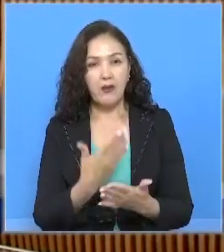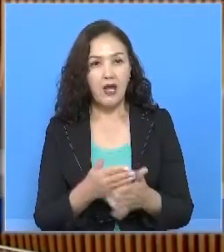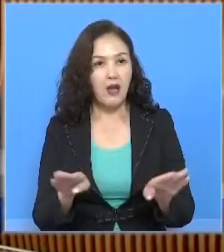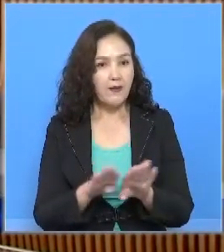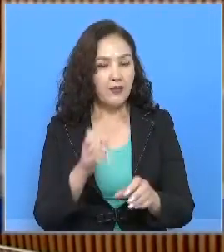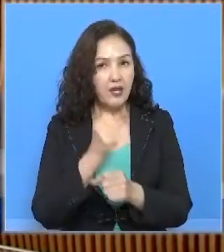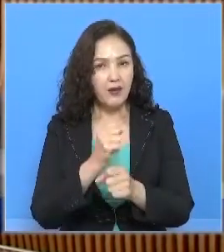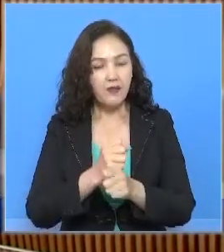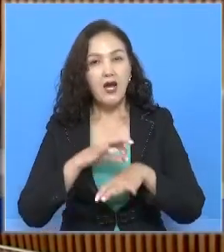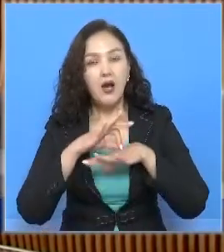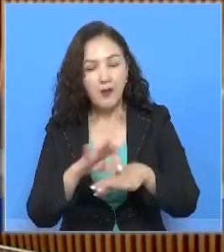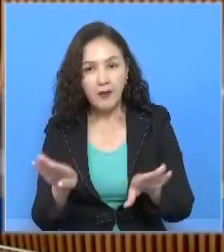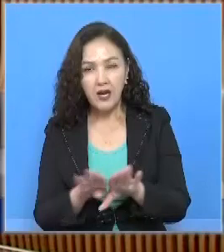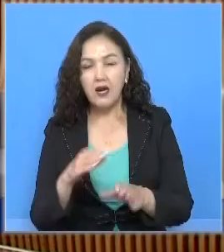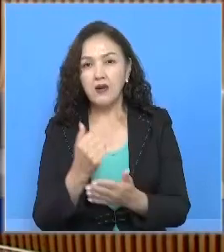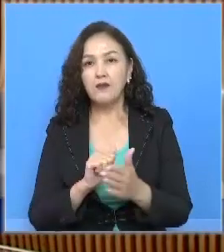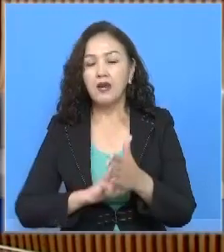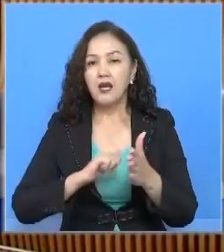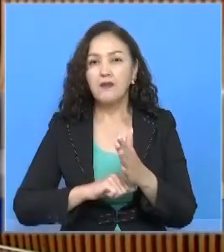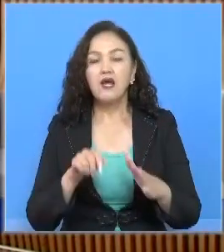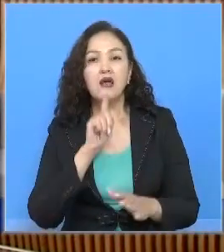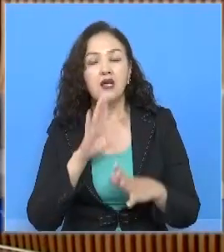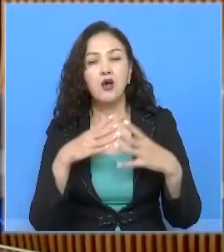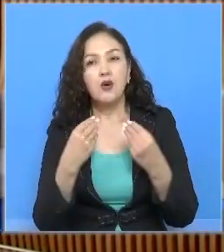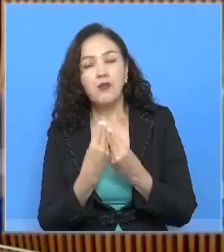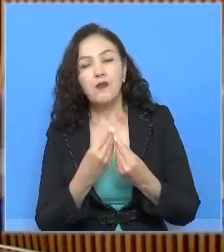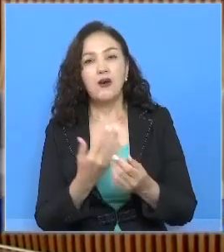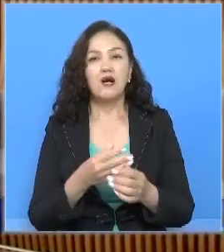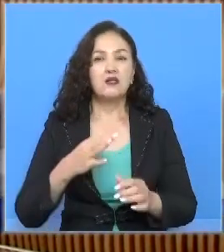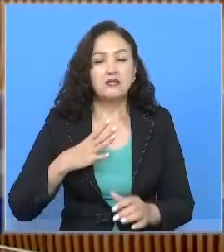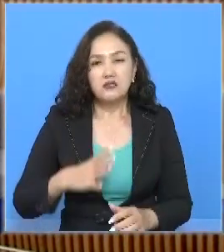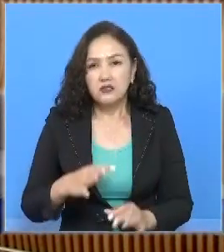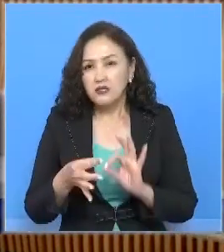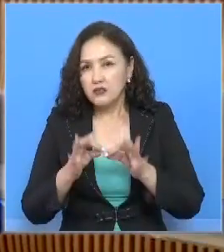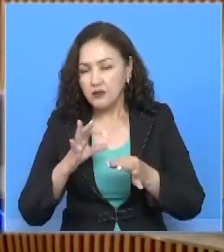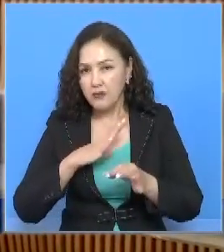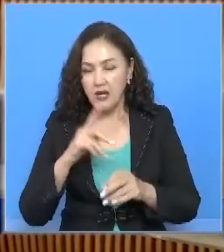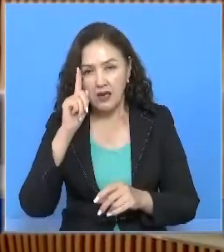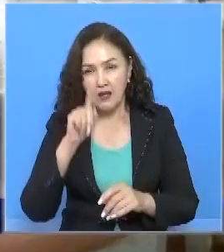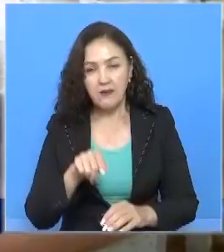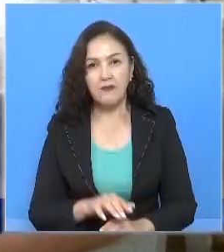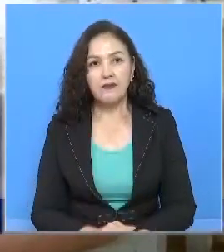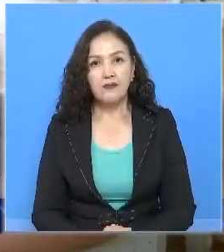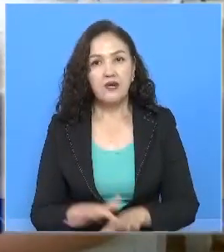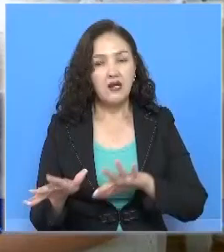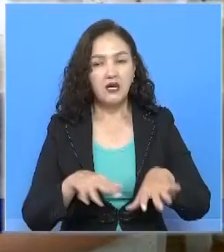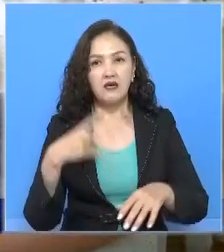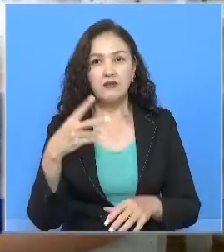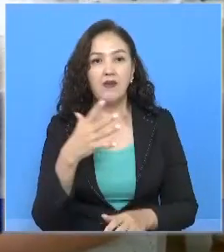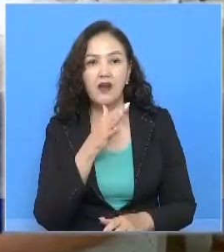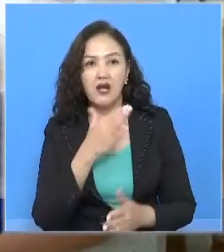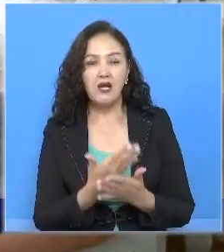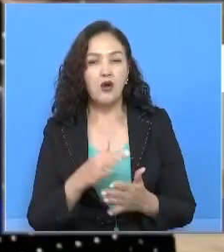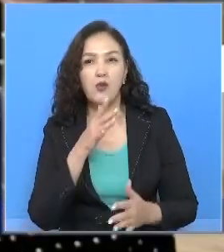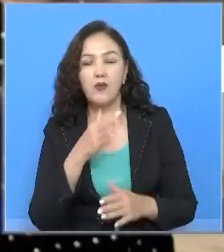бағытта жұмыс істейміз. Себебі жас отбасылардың қиындықтарға төтеп бере алмауы неге келетіні бәрімізге белгілі. Шараға 25 жылдан